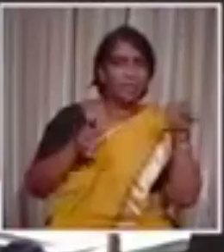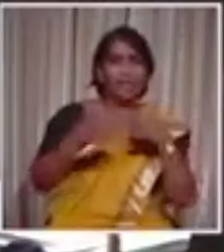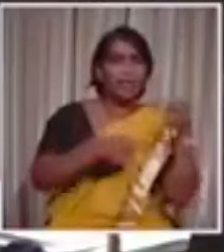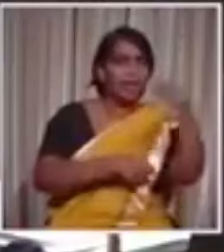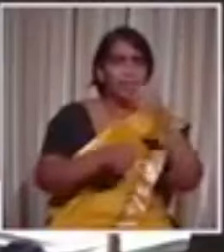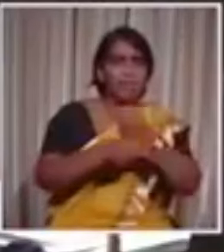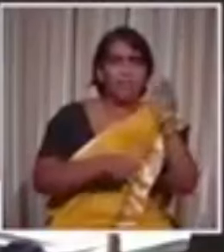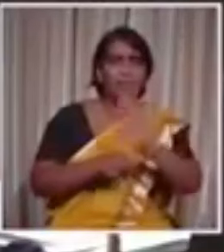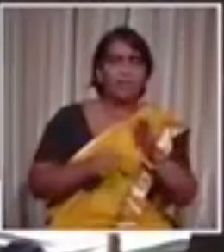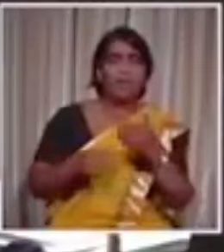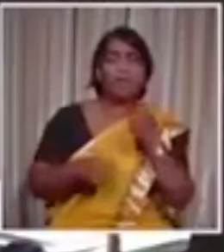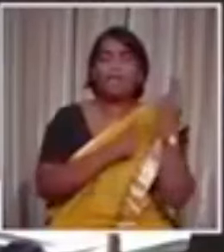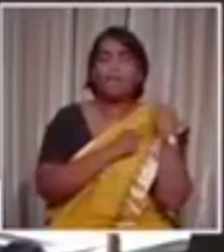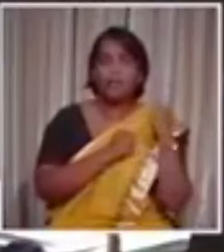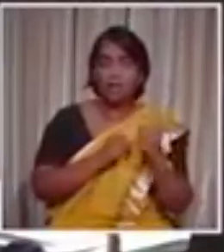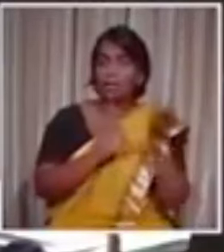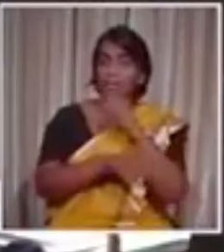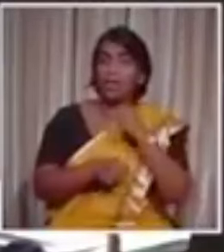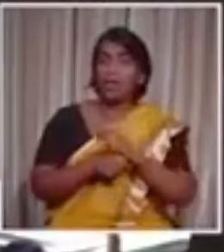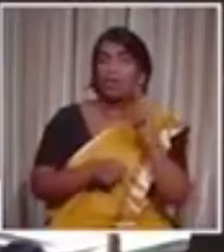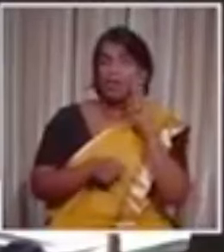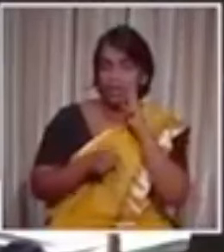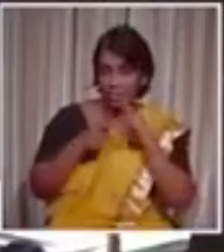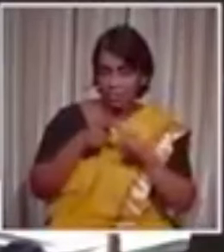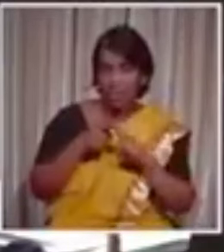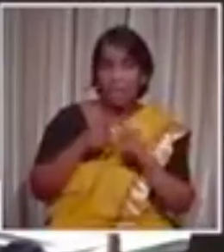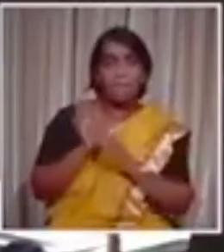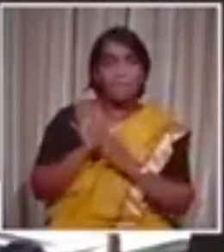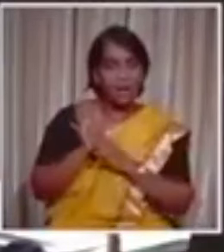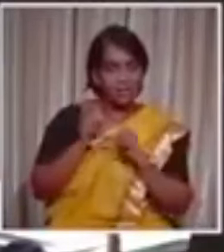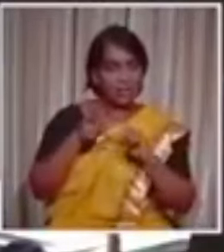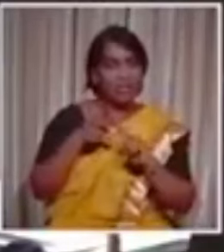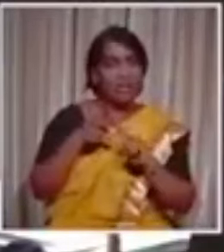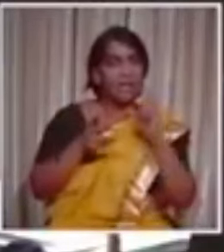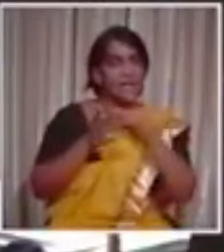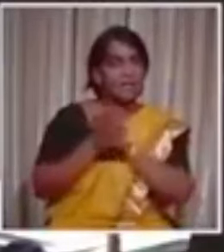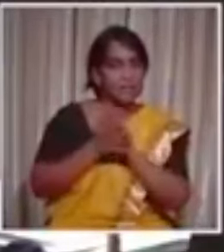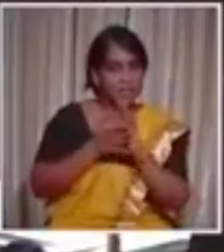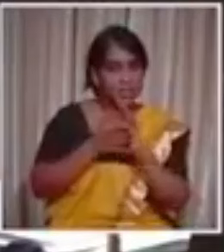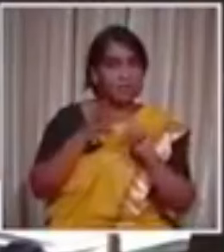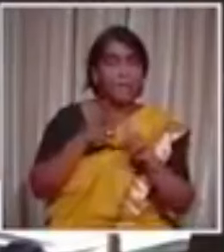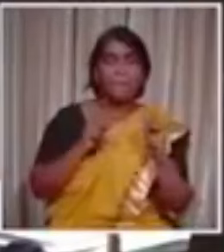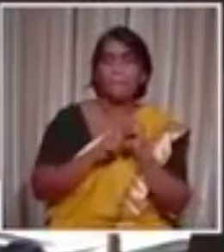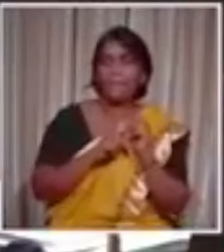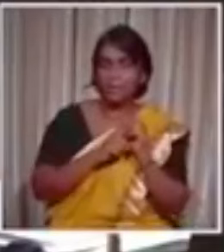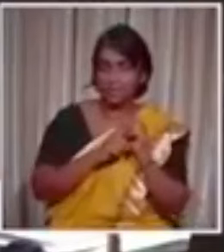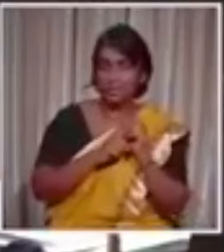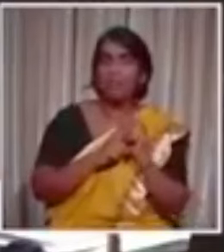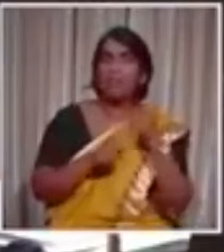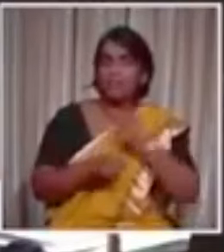ආණ්ඩුව. කවුද එදා ආණ්ඩුව? එදා ආණ්ඩුව රනිල් වික්‍රමසිංහ, මලික් සමරවික්‍රම, චරිත රත්වත්තේ, පාස්කර් ලිංගම්. මේකයි